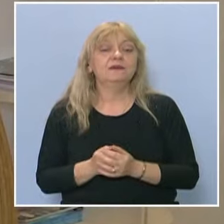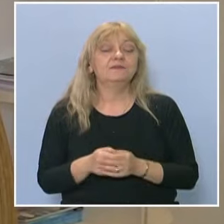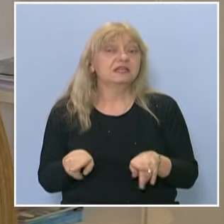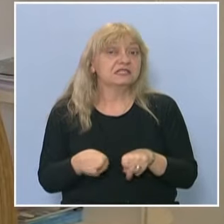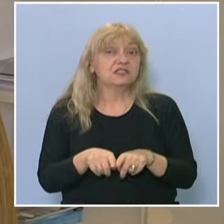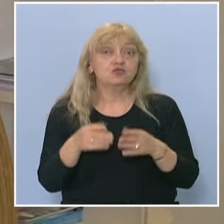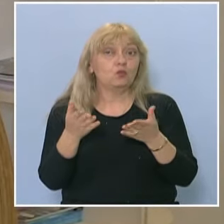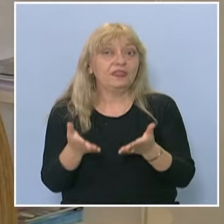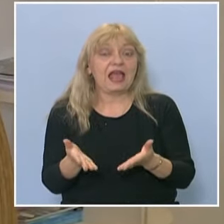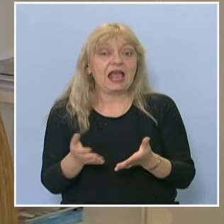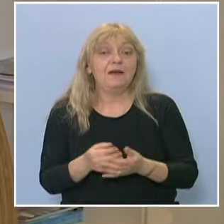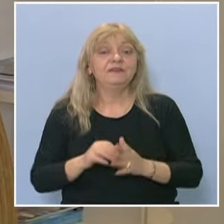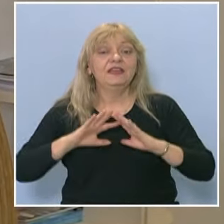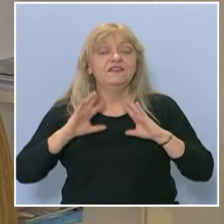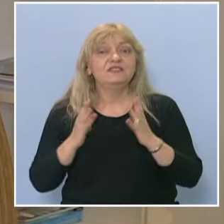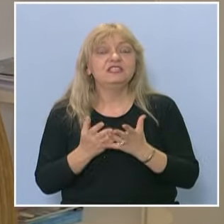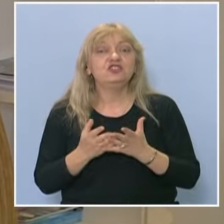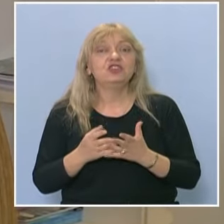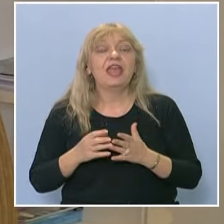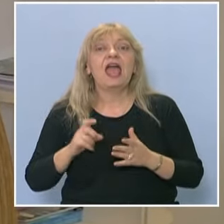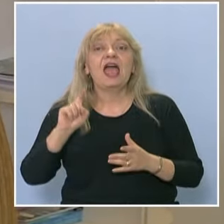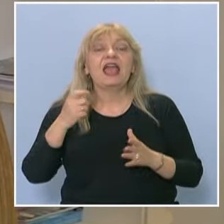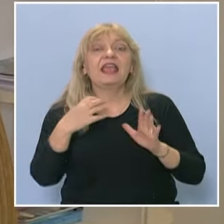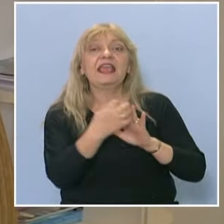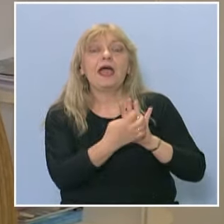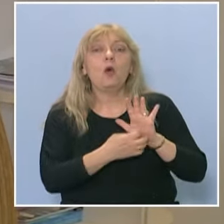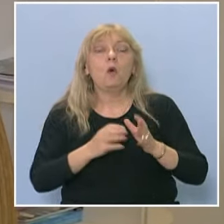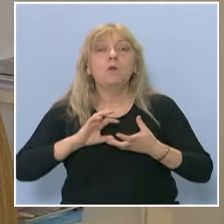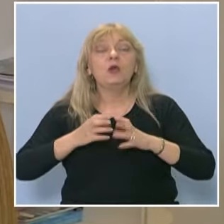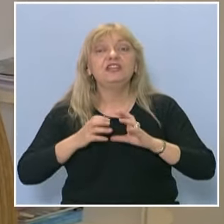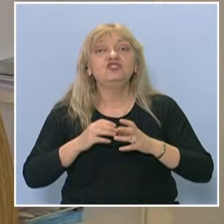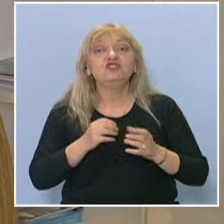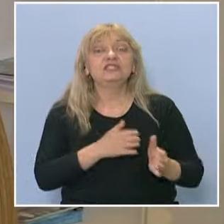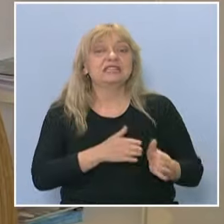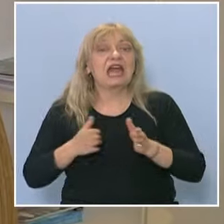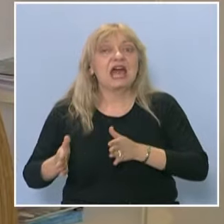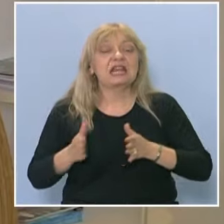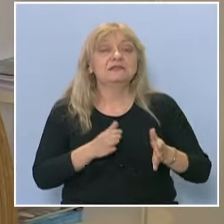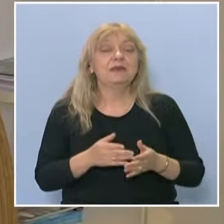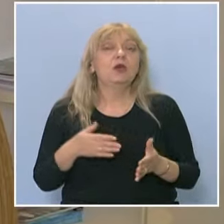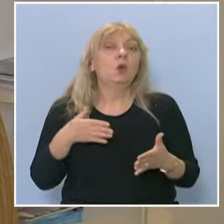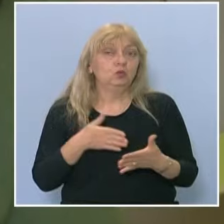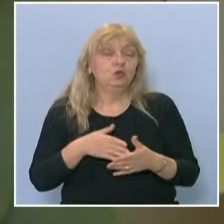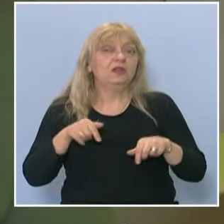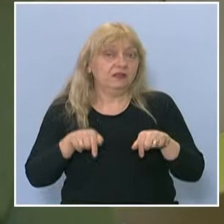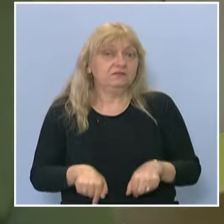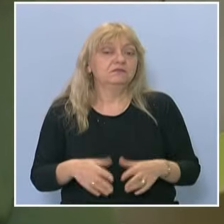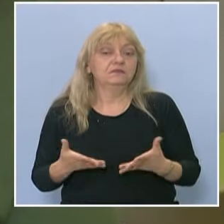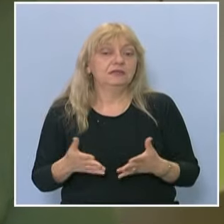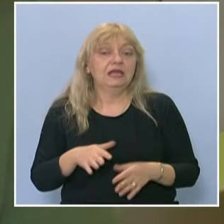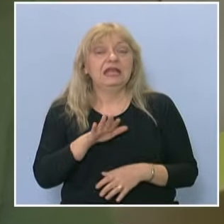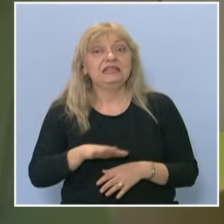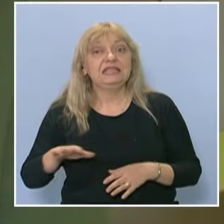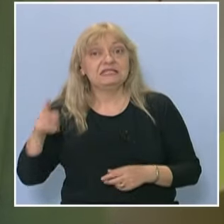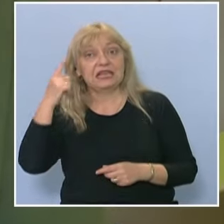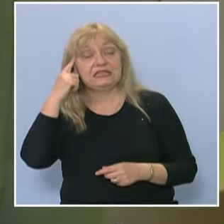така и всички геополитически размествания, които наблюдаваме дори в настоящето. Децата да си